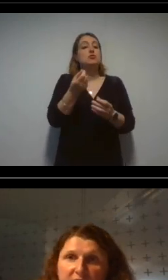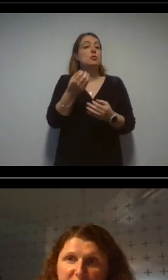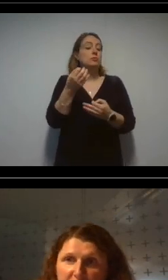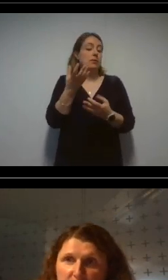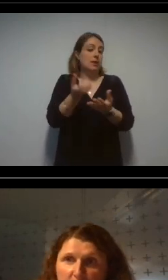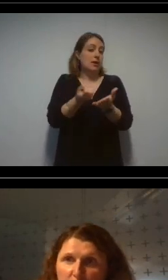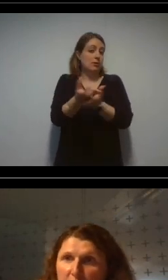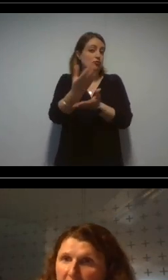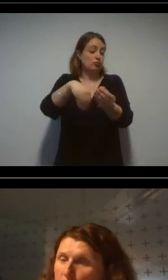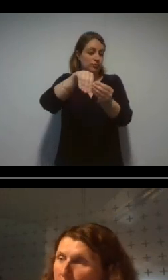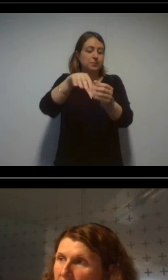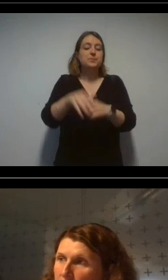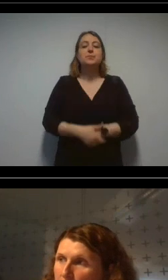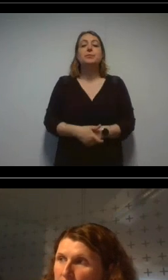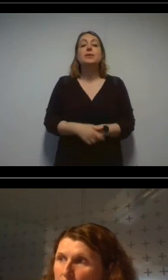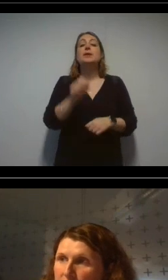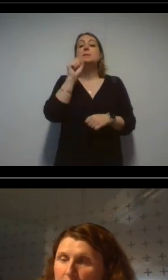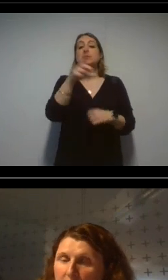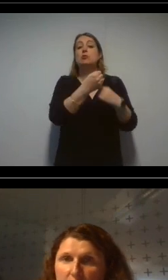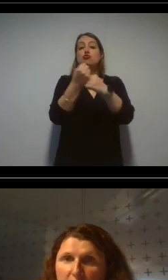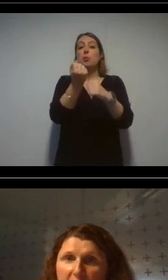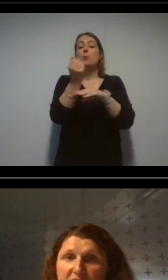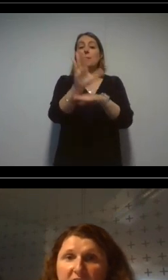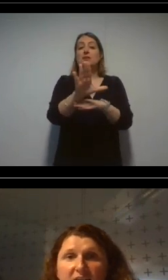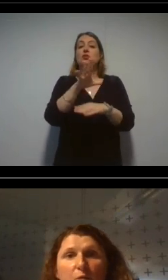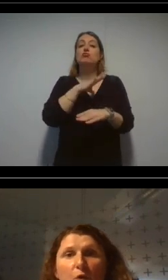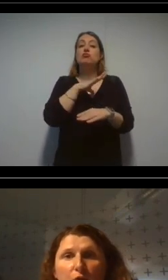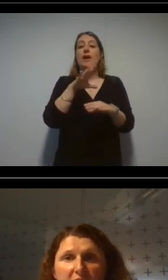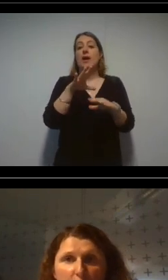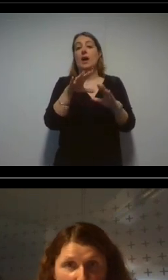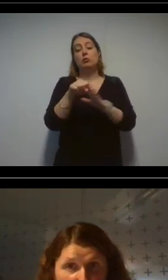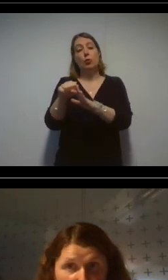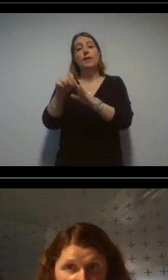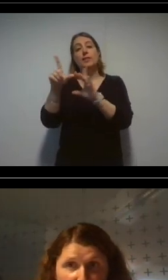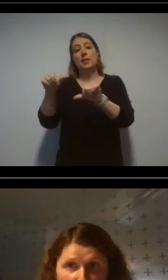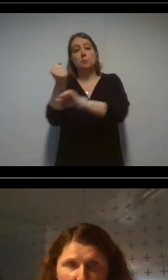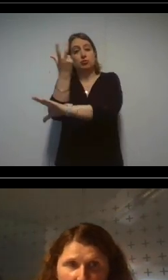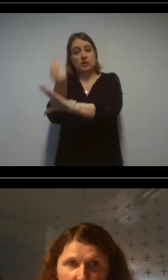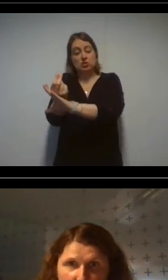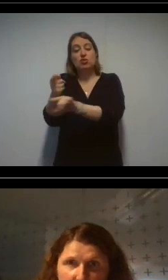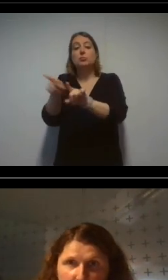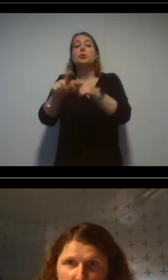il est disponible. Alors, vous pouvez le récupérer dans le panneau de configuration à droite. Il sera également envoyé avec le replay.